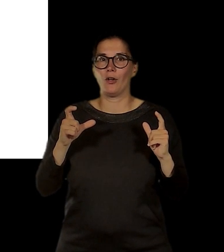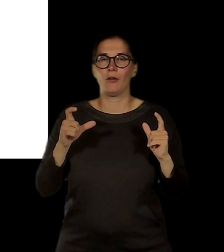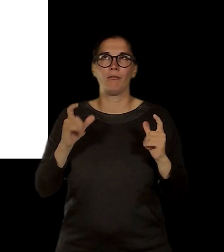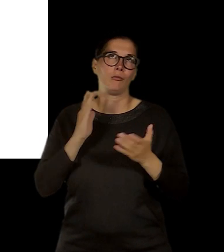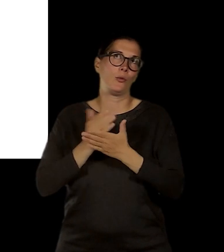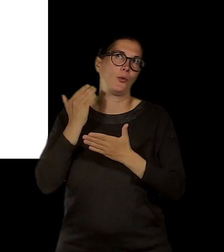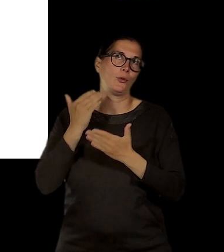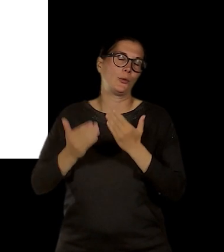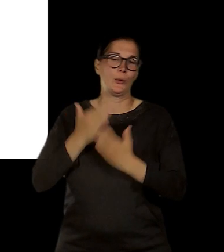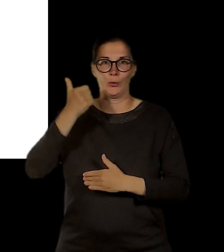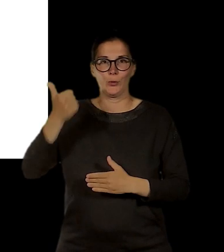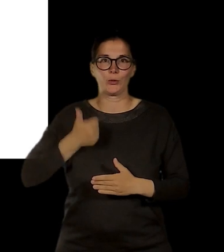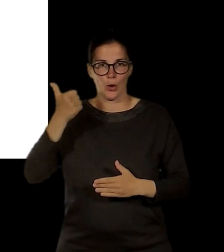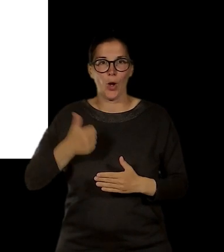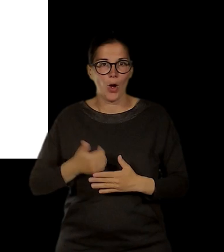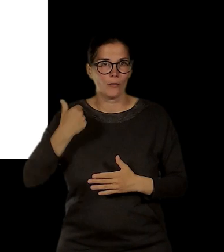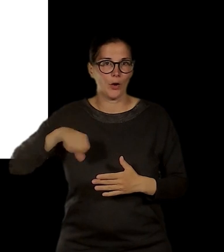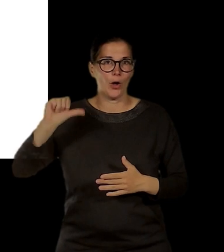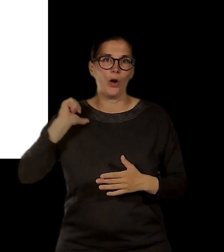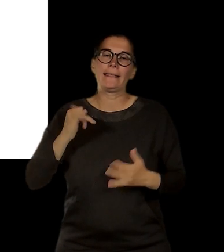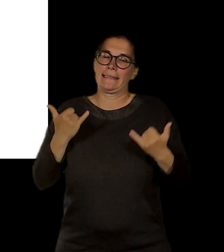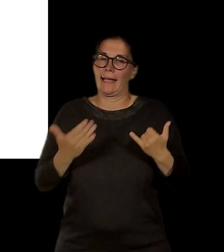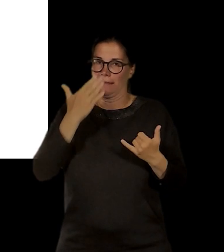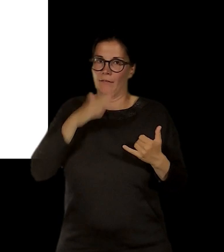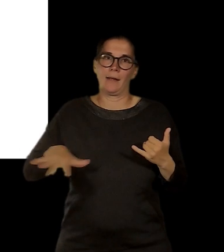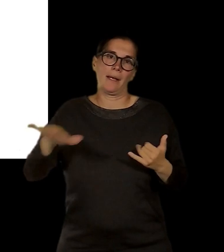rok, ale tohle je současný stav, takže